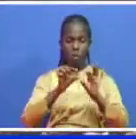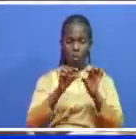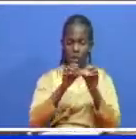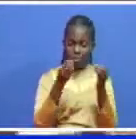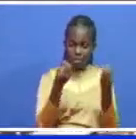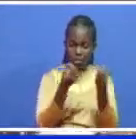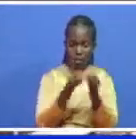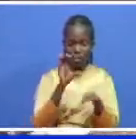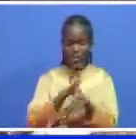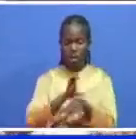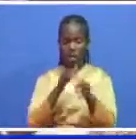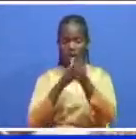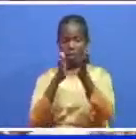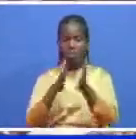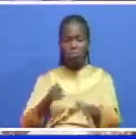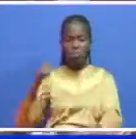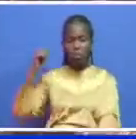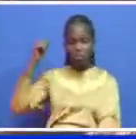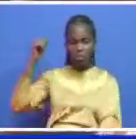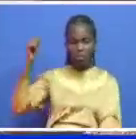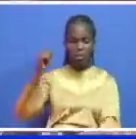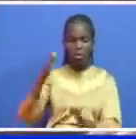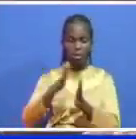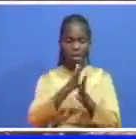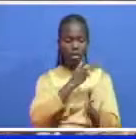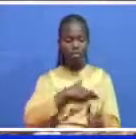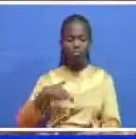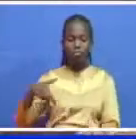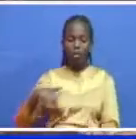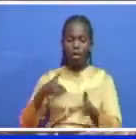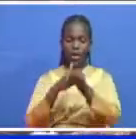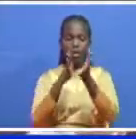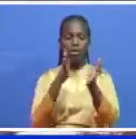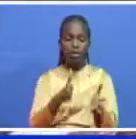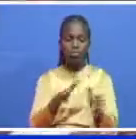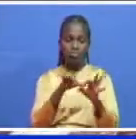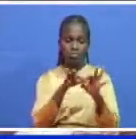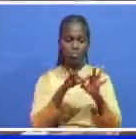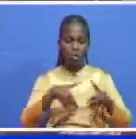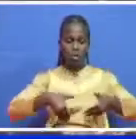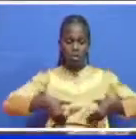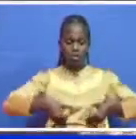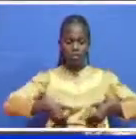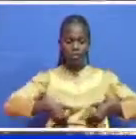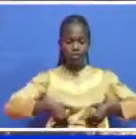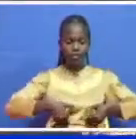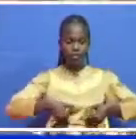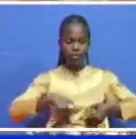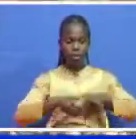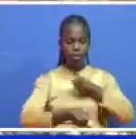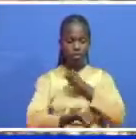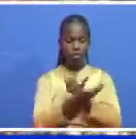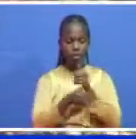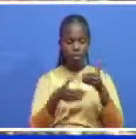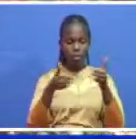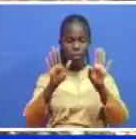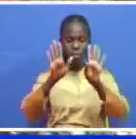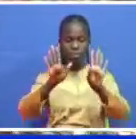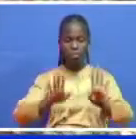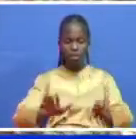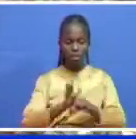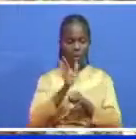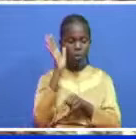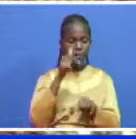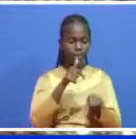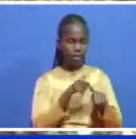makanisa atongo hii maki ndini undumwe na maki utiti na kuete amuika vamwe nikienda kumata apata munene munonundu